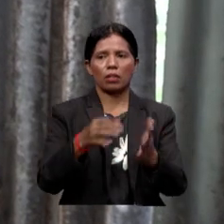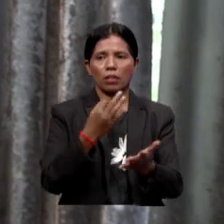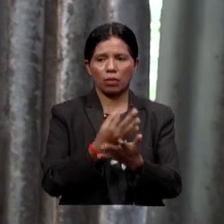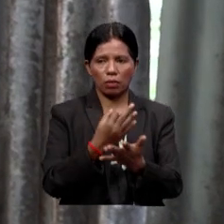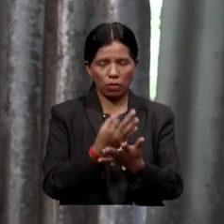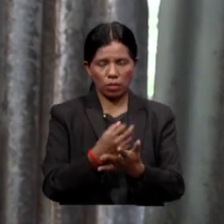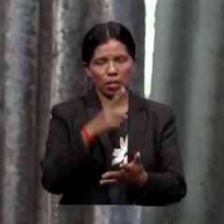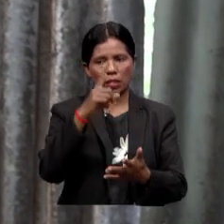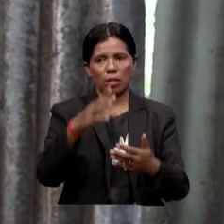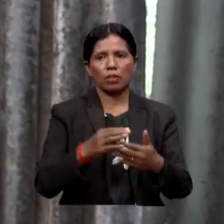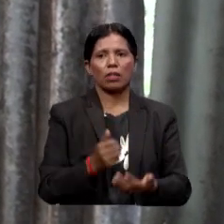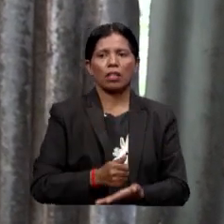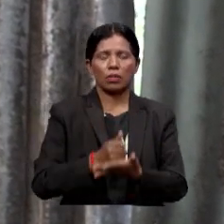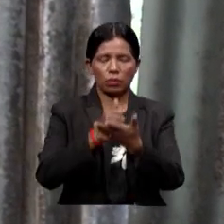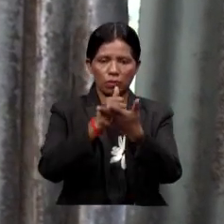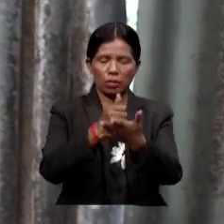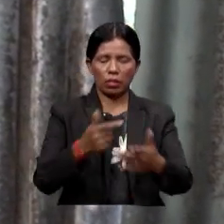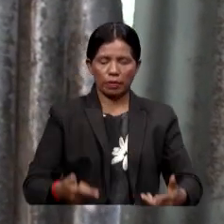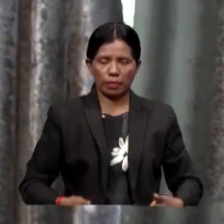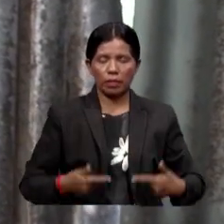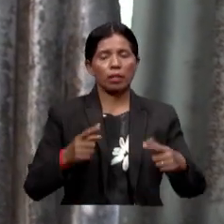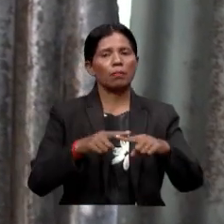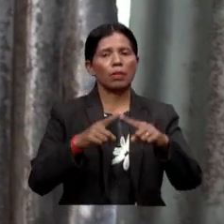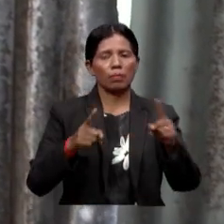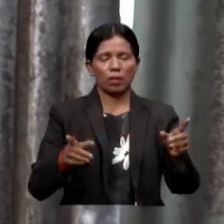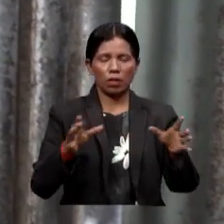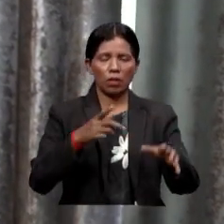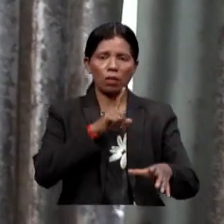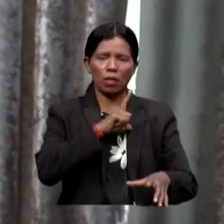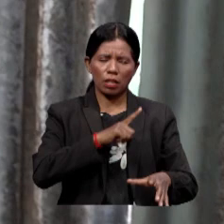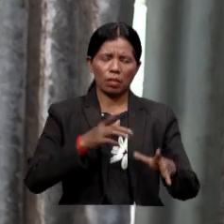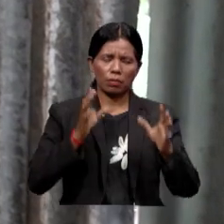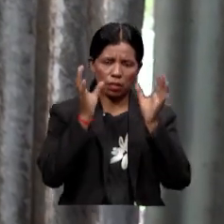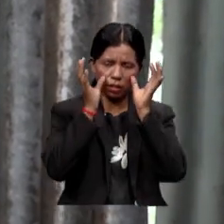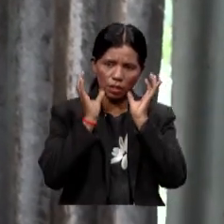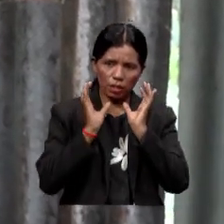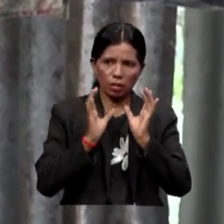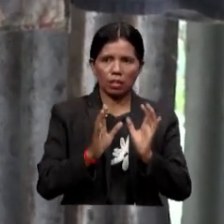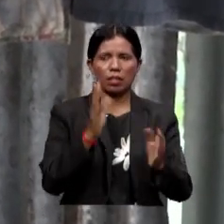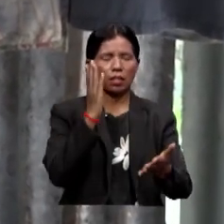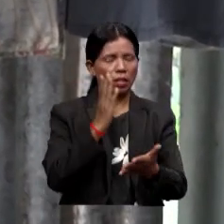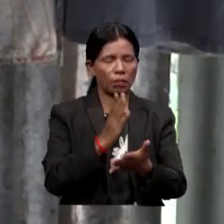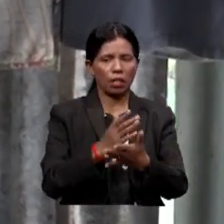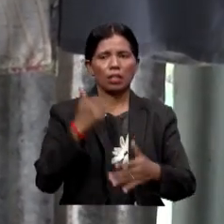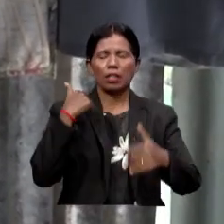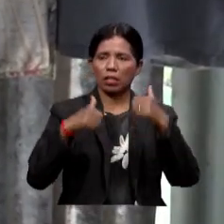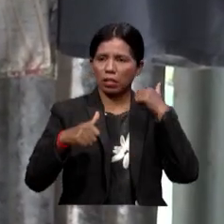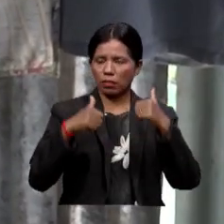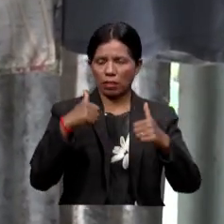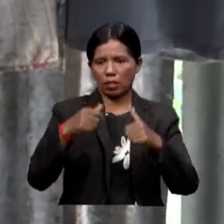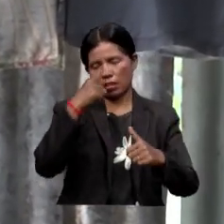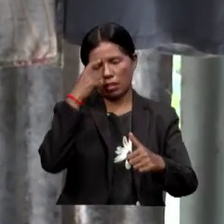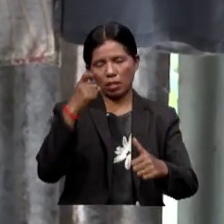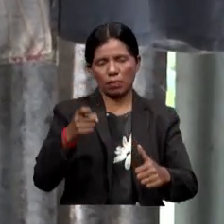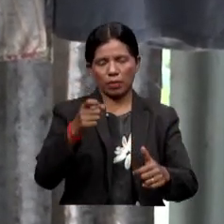ida atau sustenta ni Moris. Mai be holaran tristi, avô Mateus tengki para ni aktividades ne, tamba